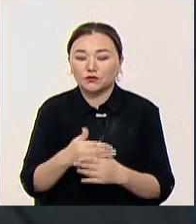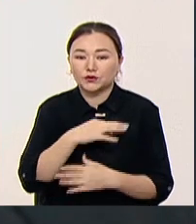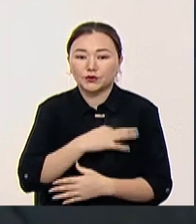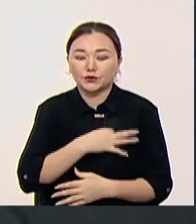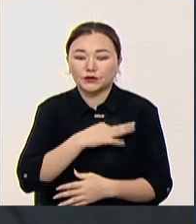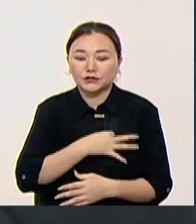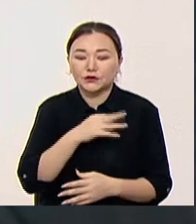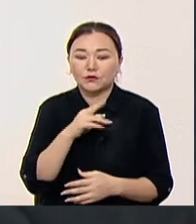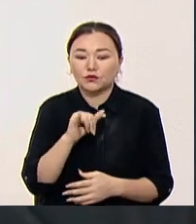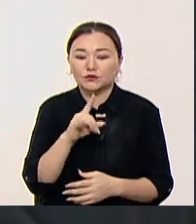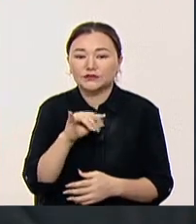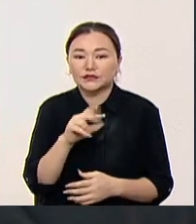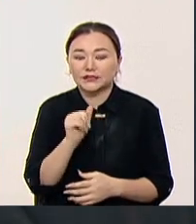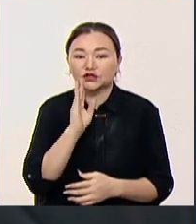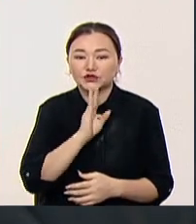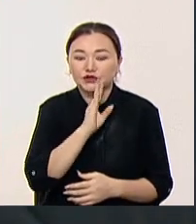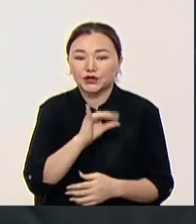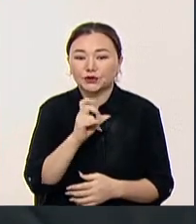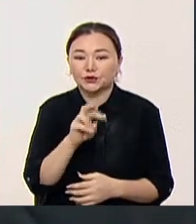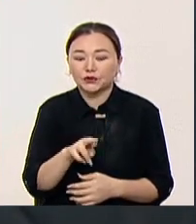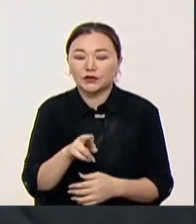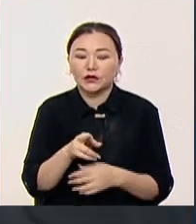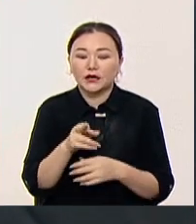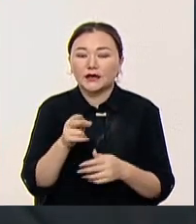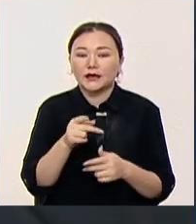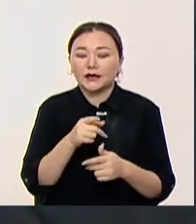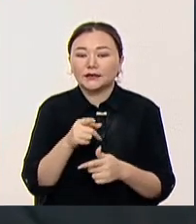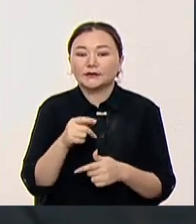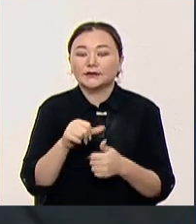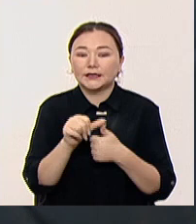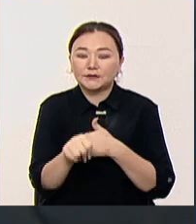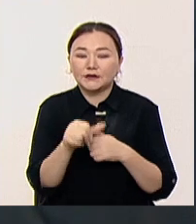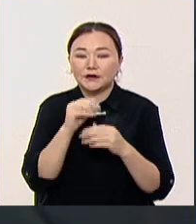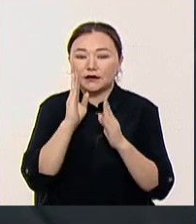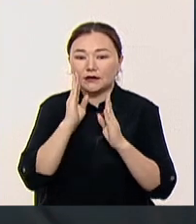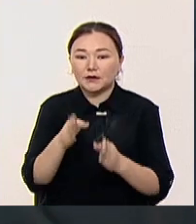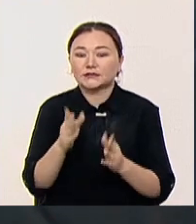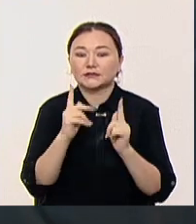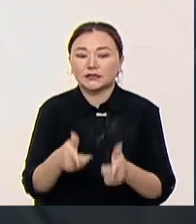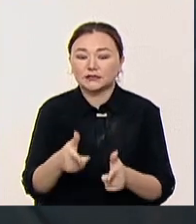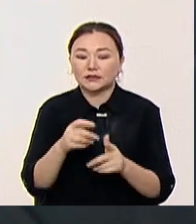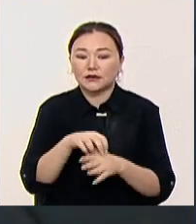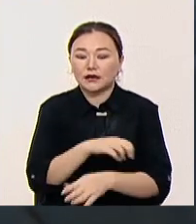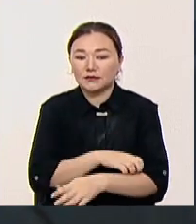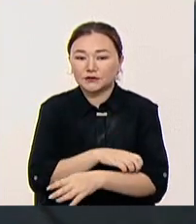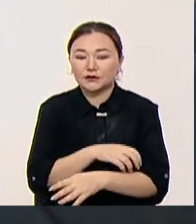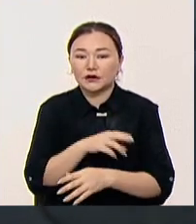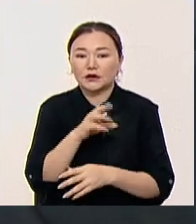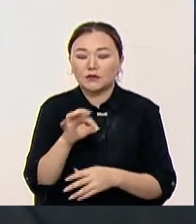помощь Пузиной Юлии, именно обратиться в согласительную комиссию, а